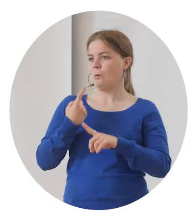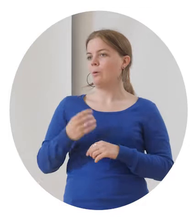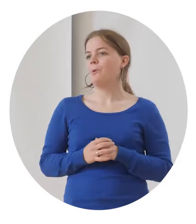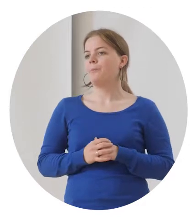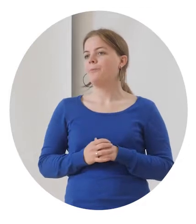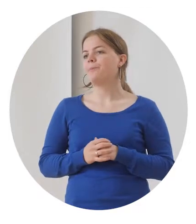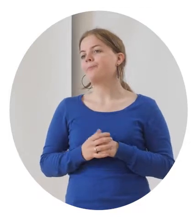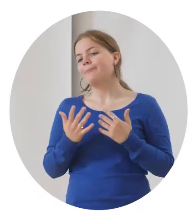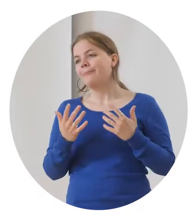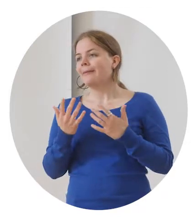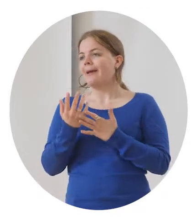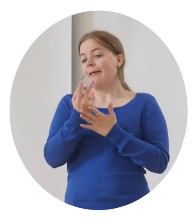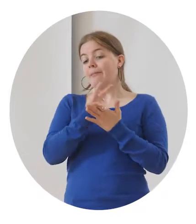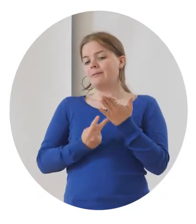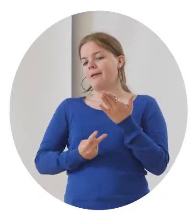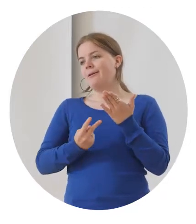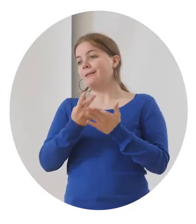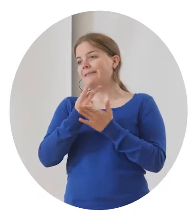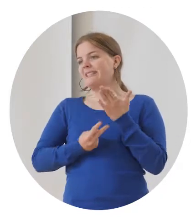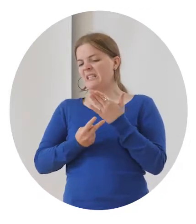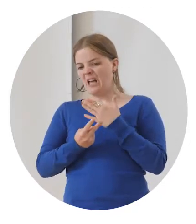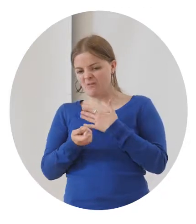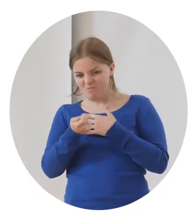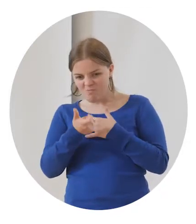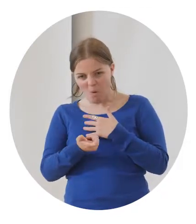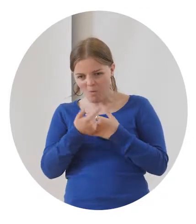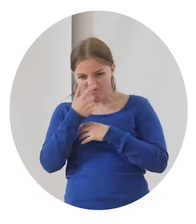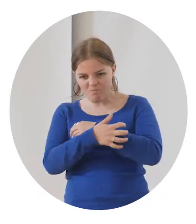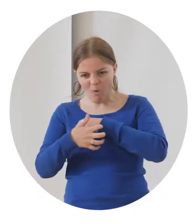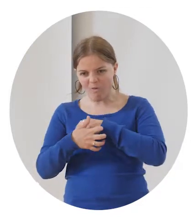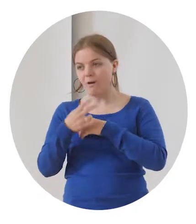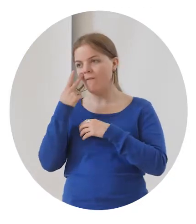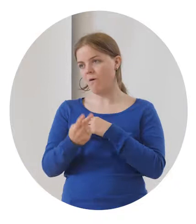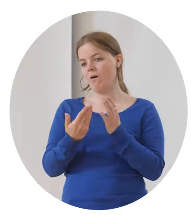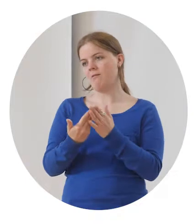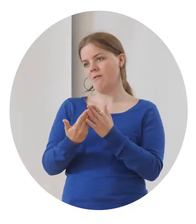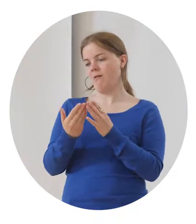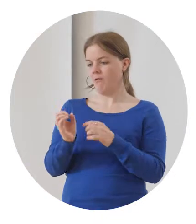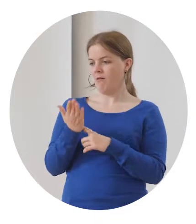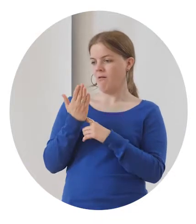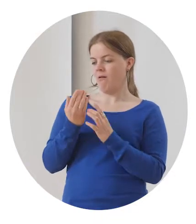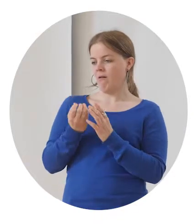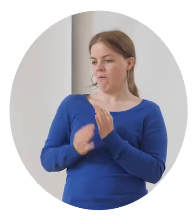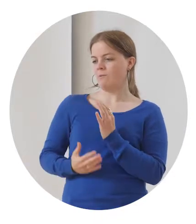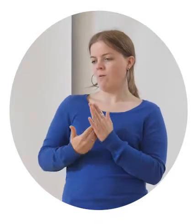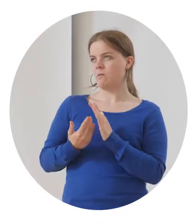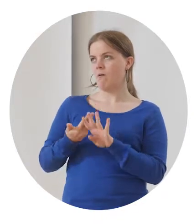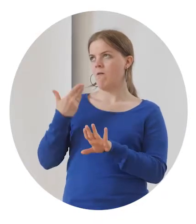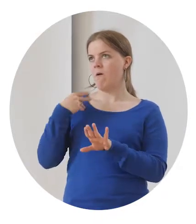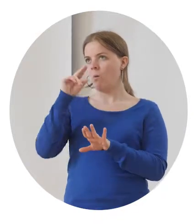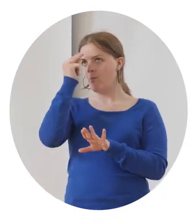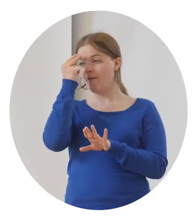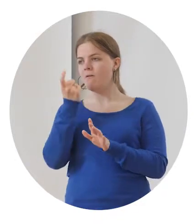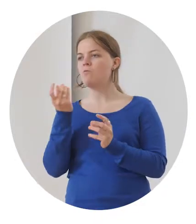la pauvreté du dessin en est une expression et une des conséquences, évidemment, qui est à prendre en compte.